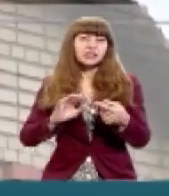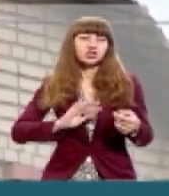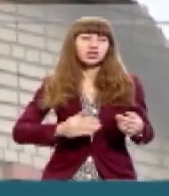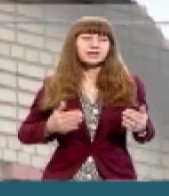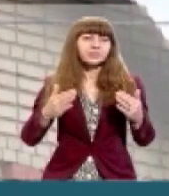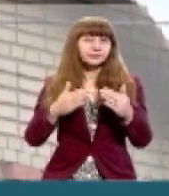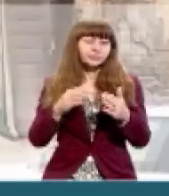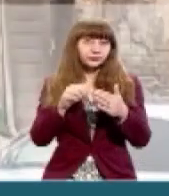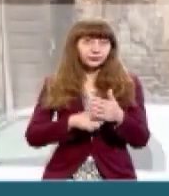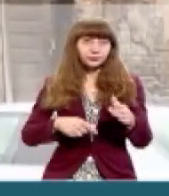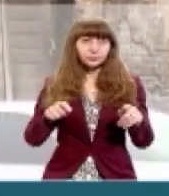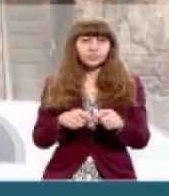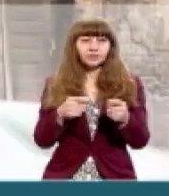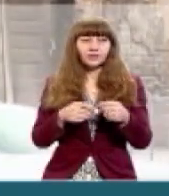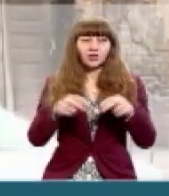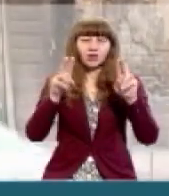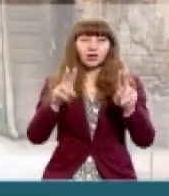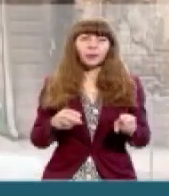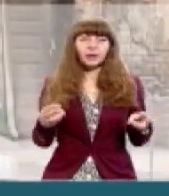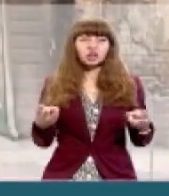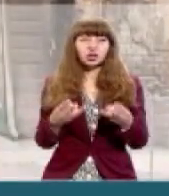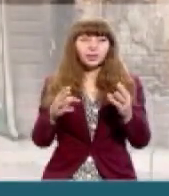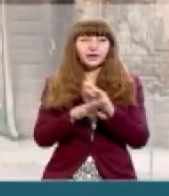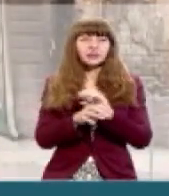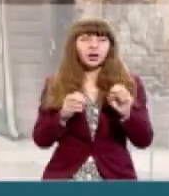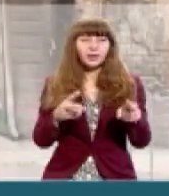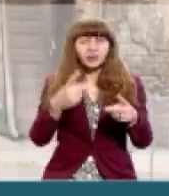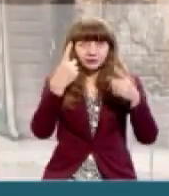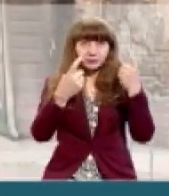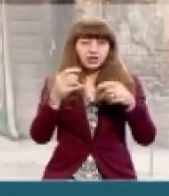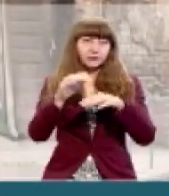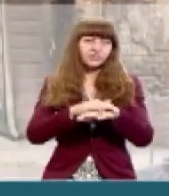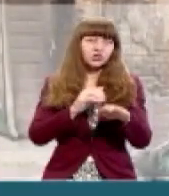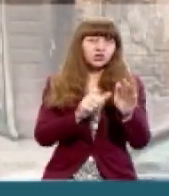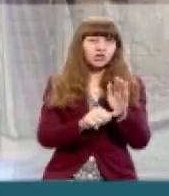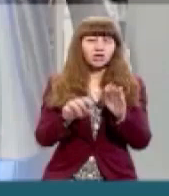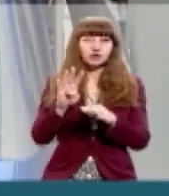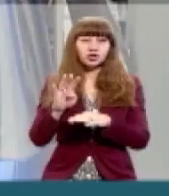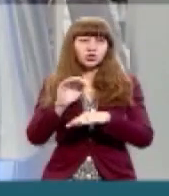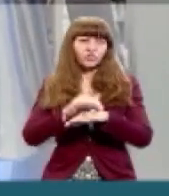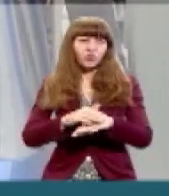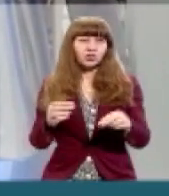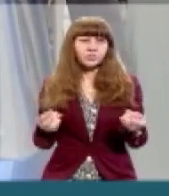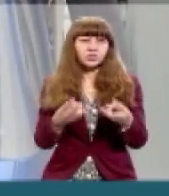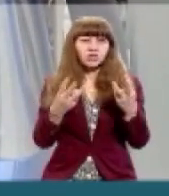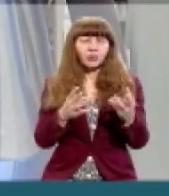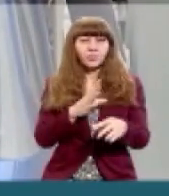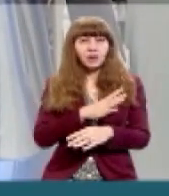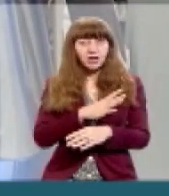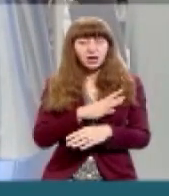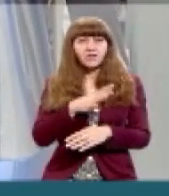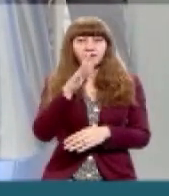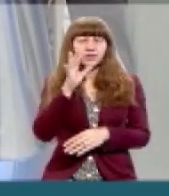Основная причина – это нарушение правил противопожарной безопасности. По данным статистики, в 64 случаях возгорания происходили